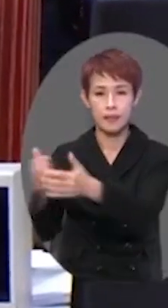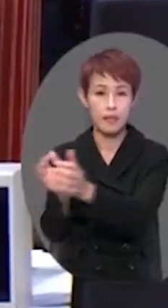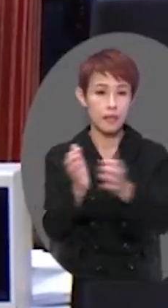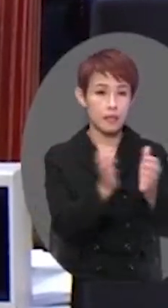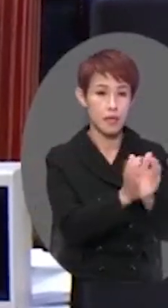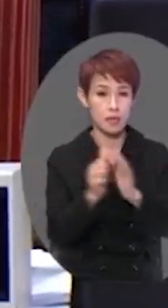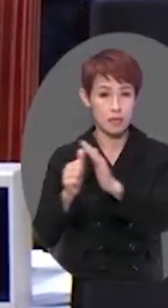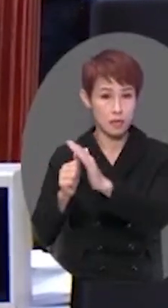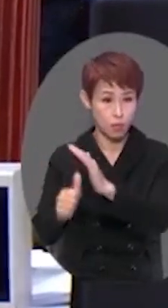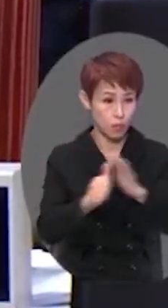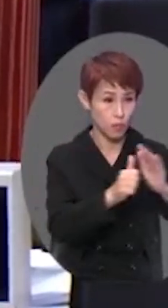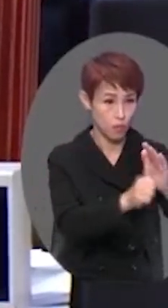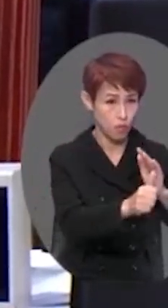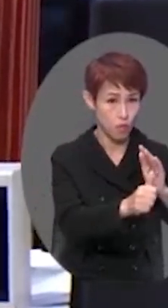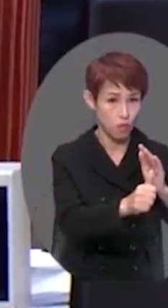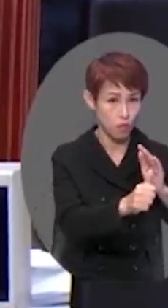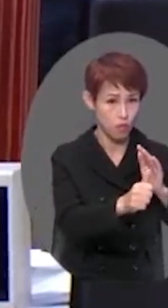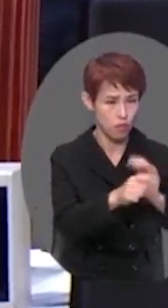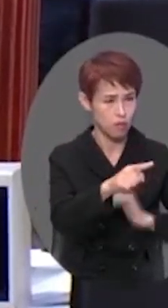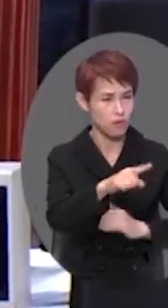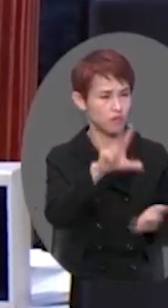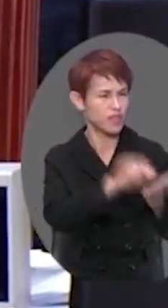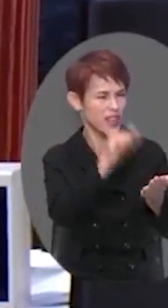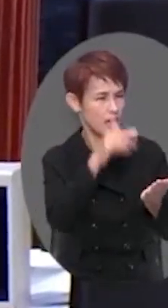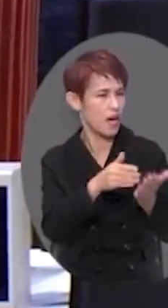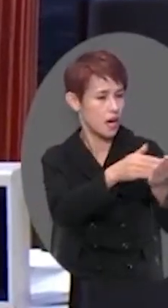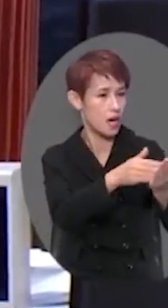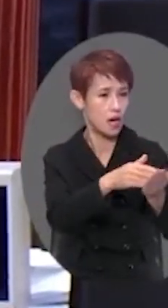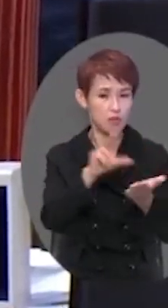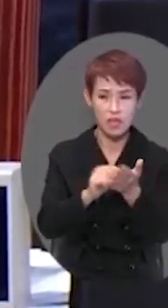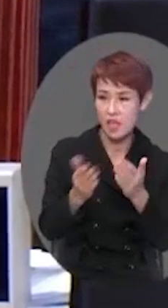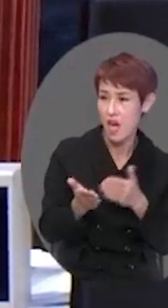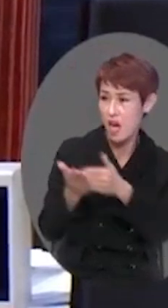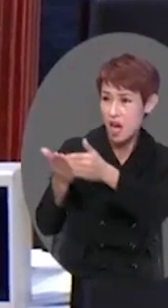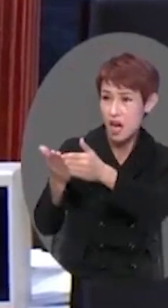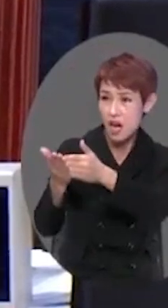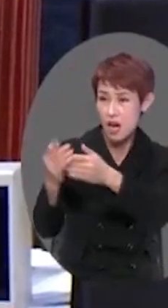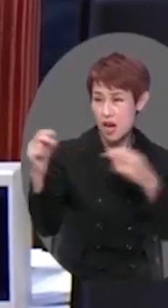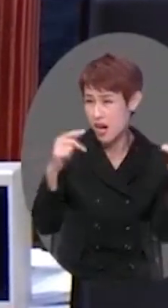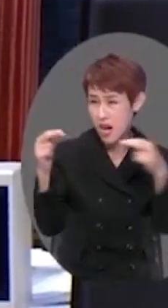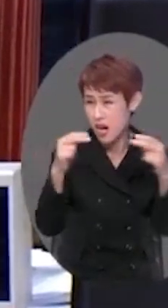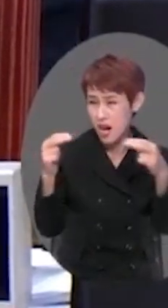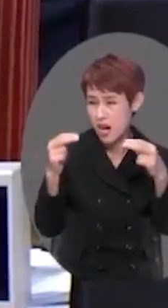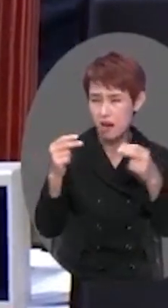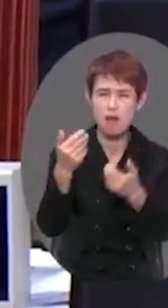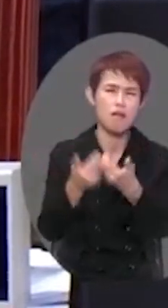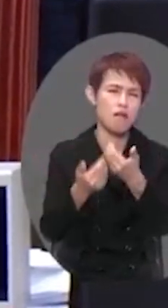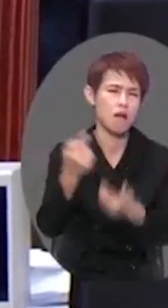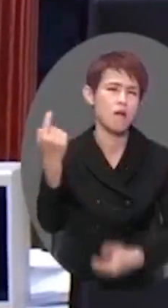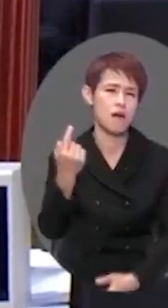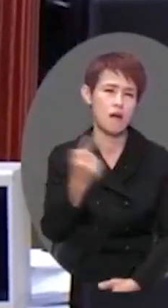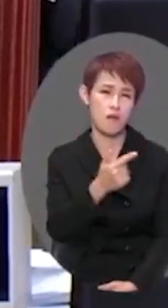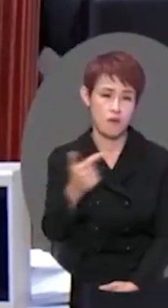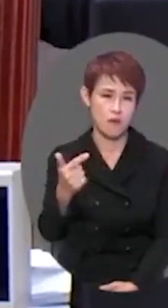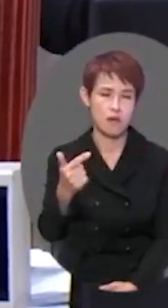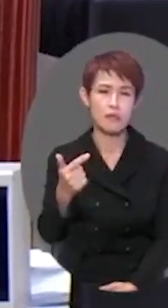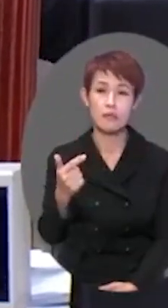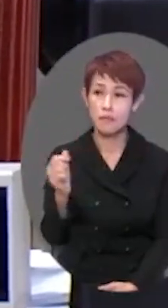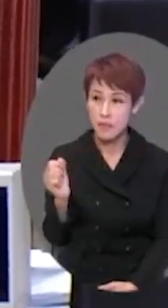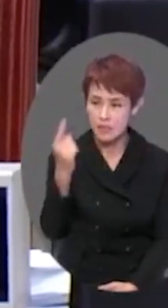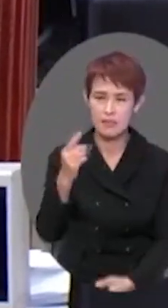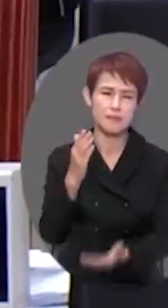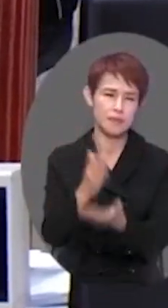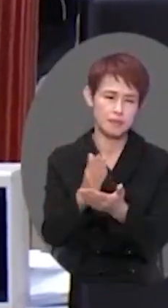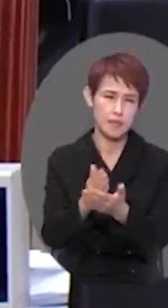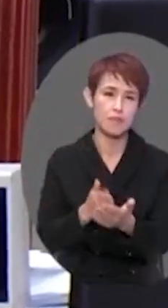대하여 서로 문제 제기를 하다 보면 그게 끝없는 현실적 갈등이 되기 때문에 자제하자. 제